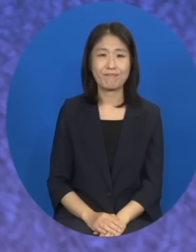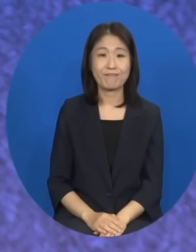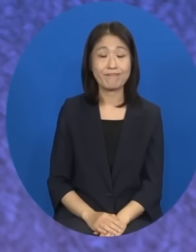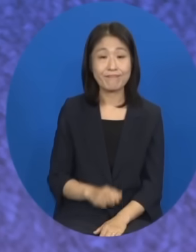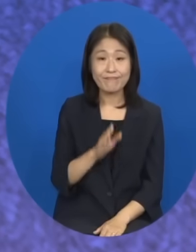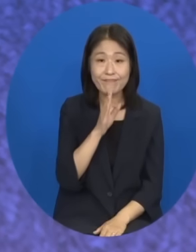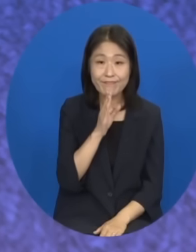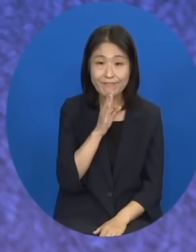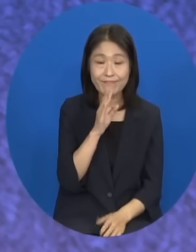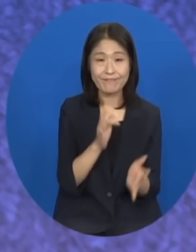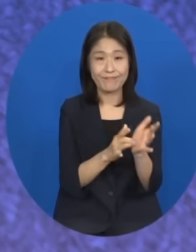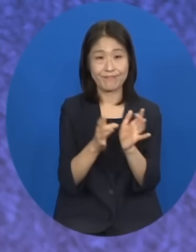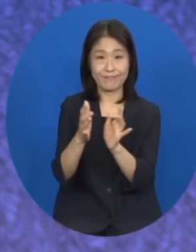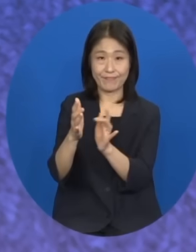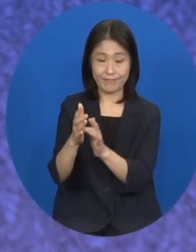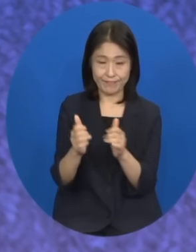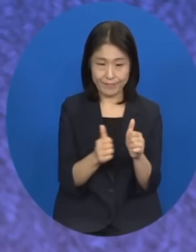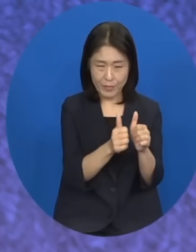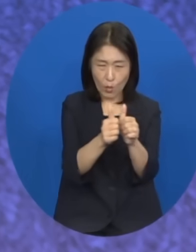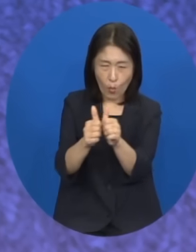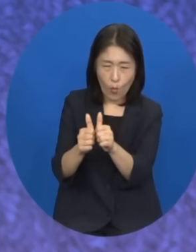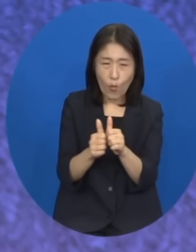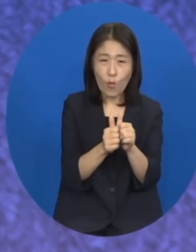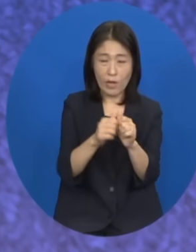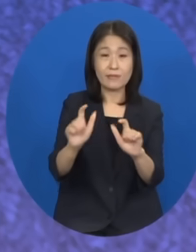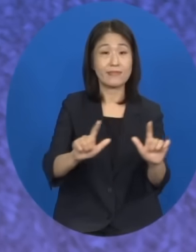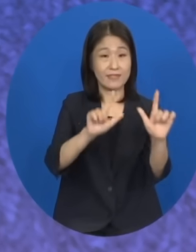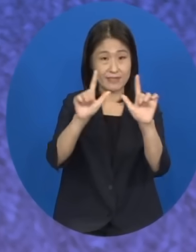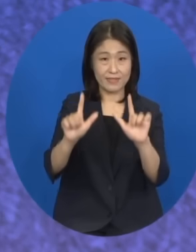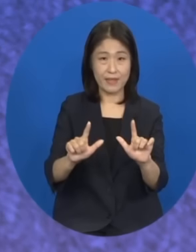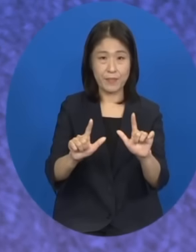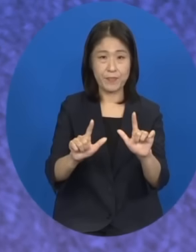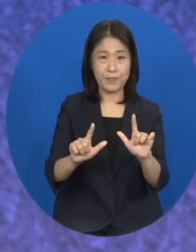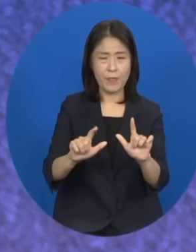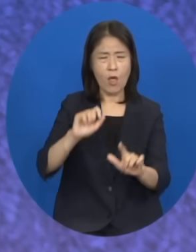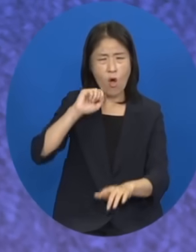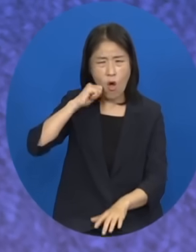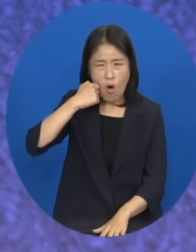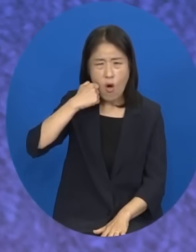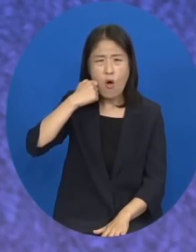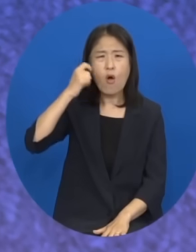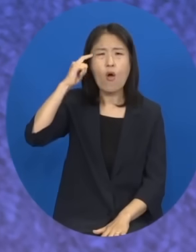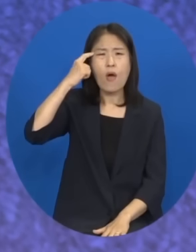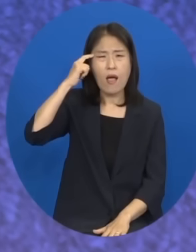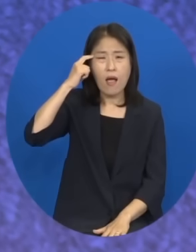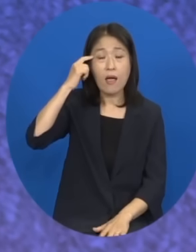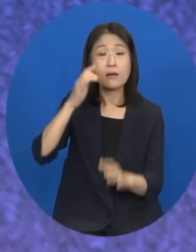실제로 예수님과 친밀히 동행하는 삶이 힘들다고 느껴지는